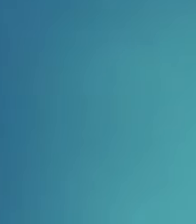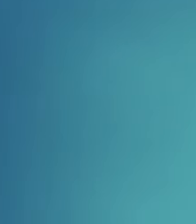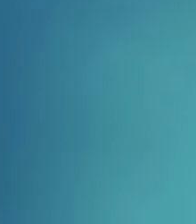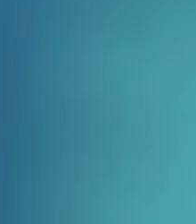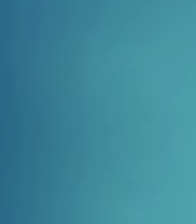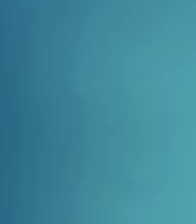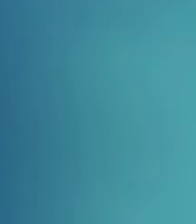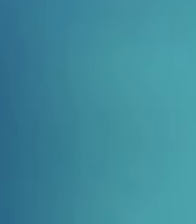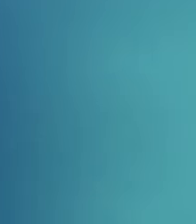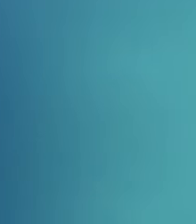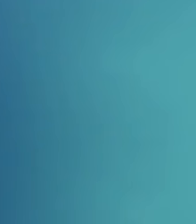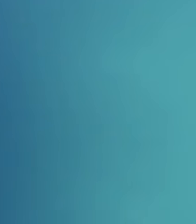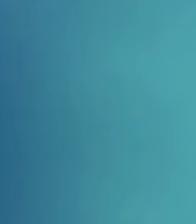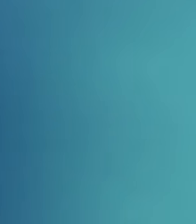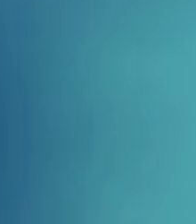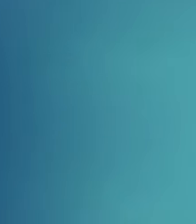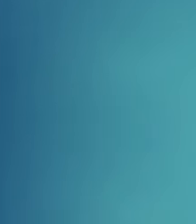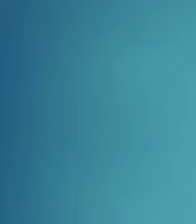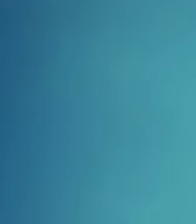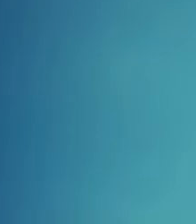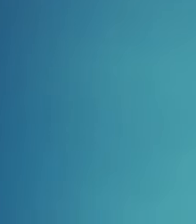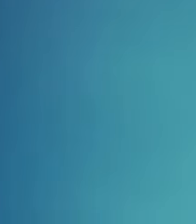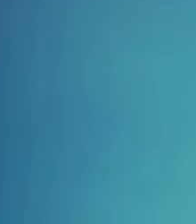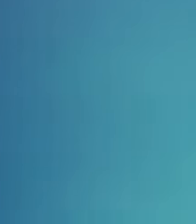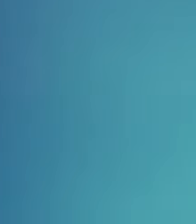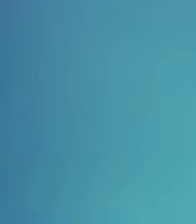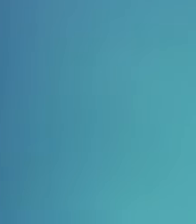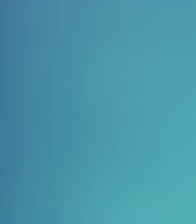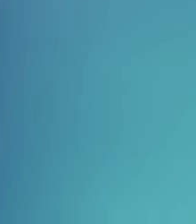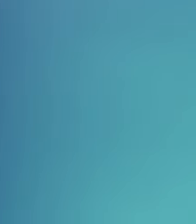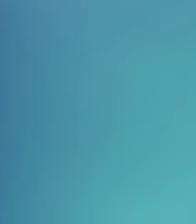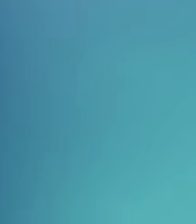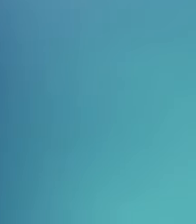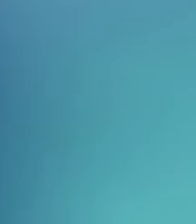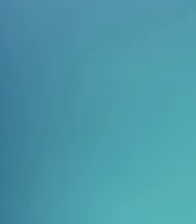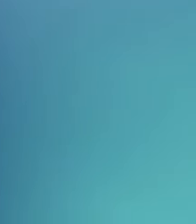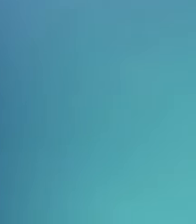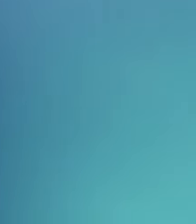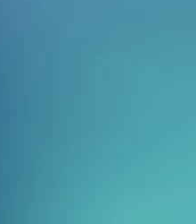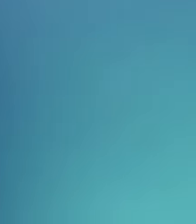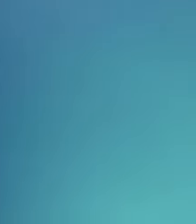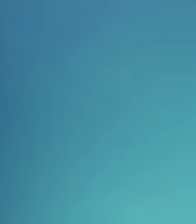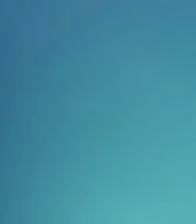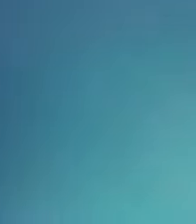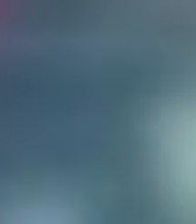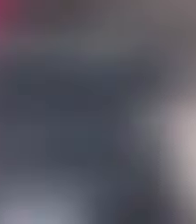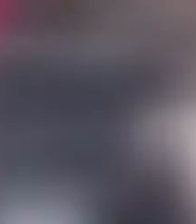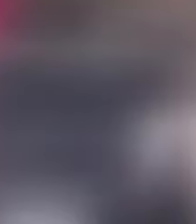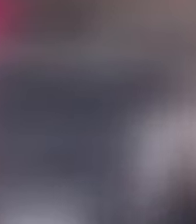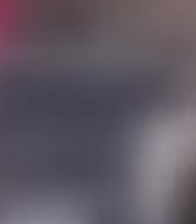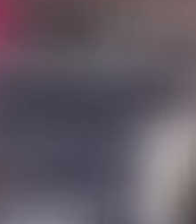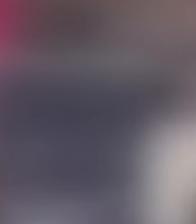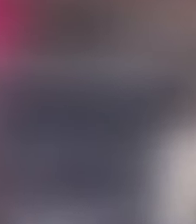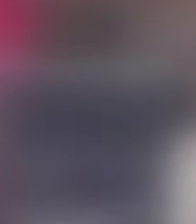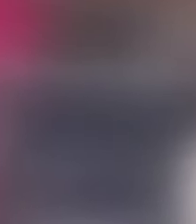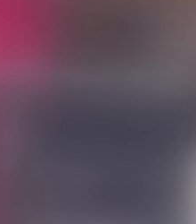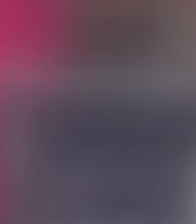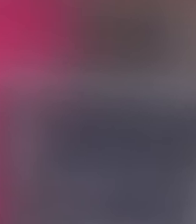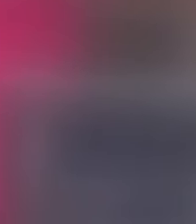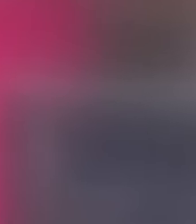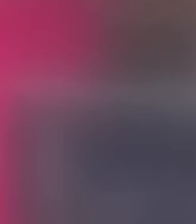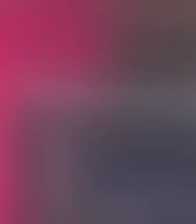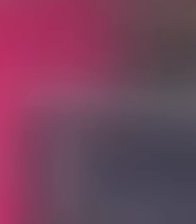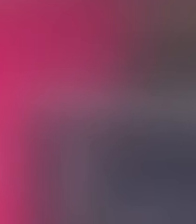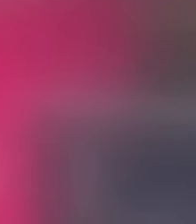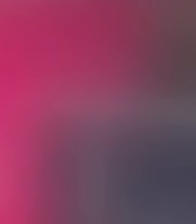미국 뉴욕의 지하철에선 거리 공연을 하는 음악가들을 많이 만날 수 있는데요. 현지 시간 지난 13일 한 음악가가